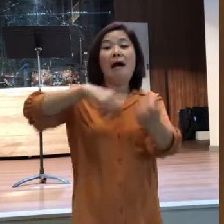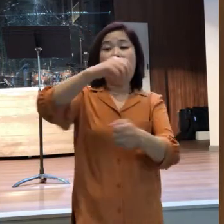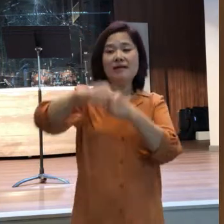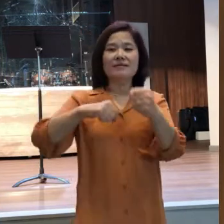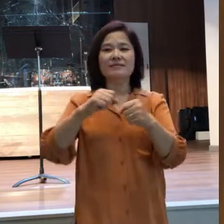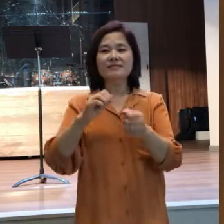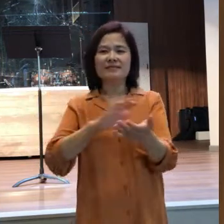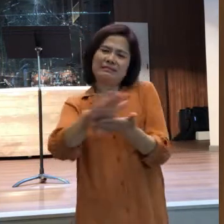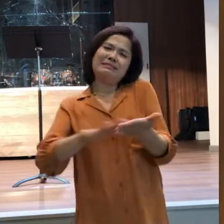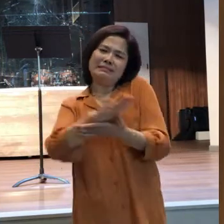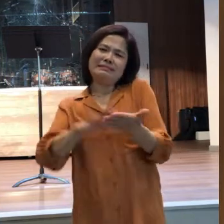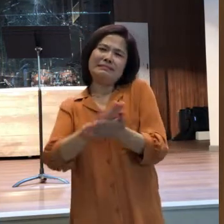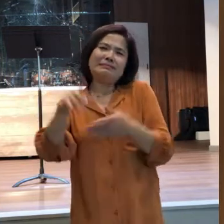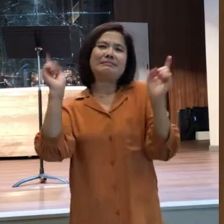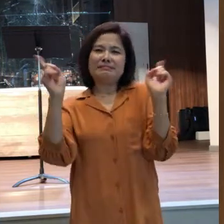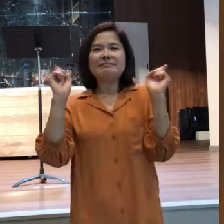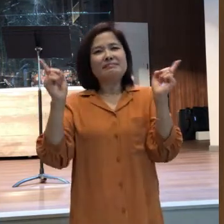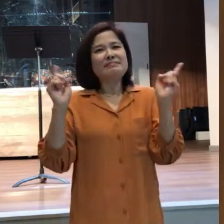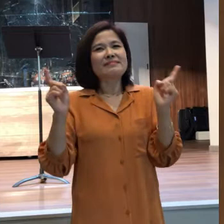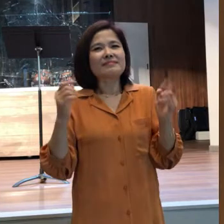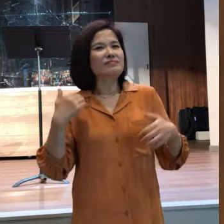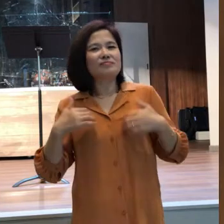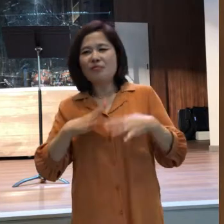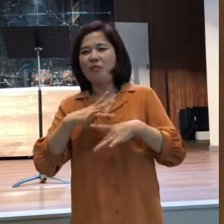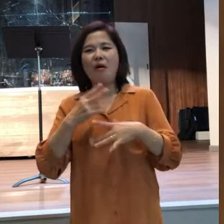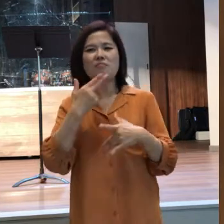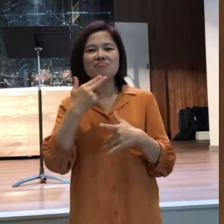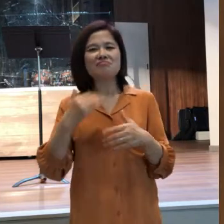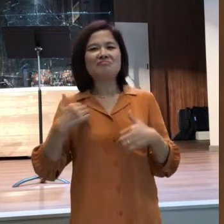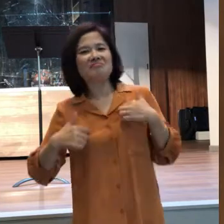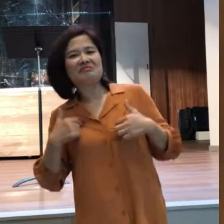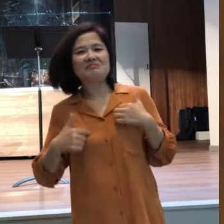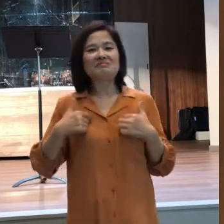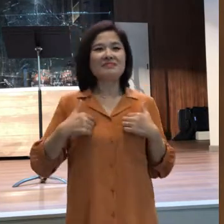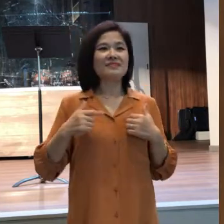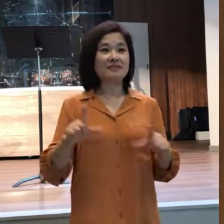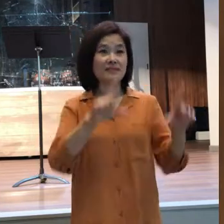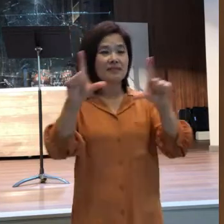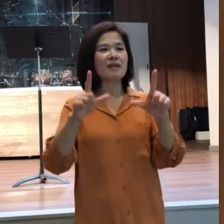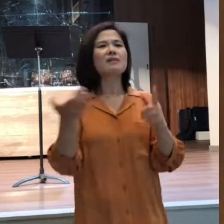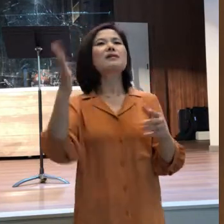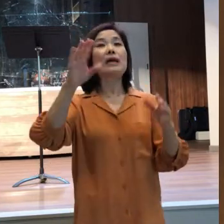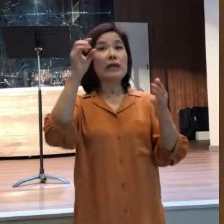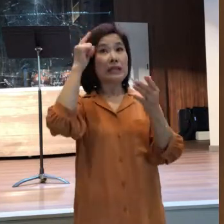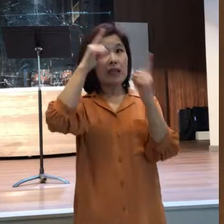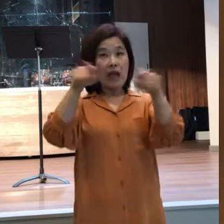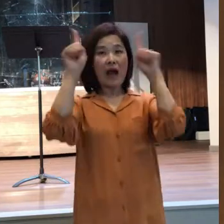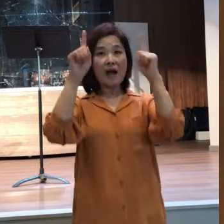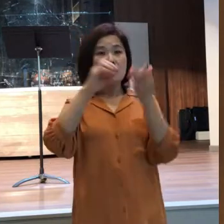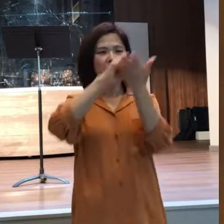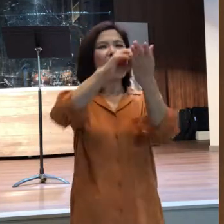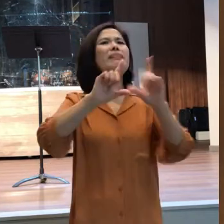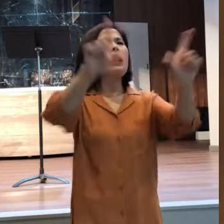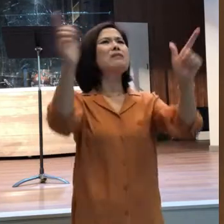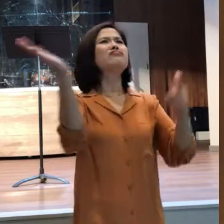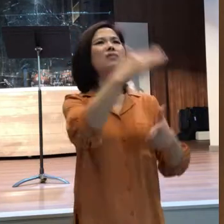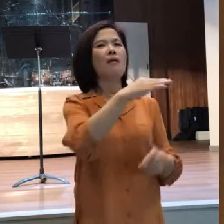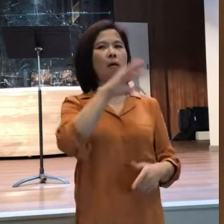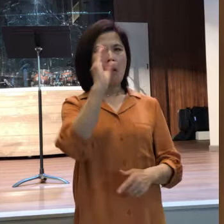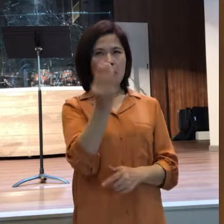살았습니다. 무서운 것 없이 즐기며 살았습니다. 하지만 신학대학에 입학한